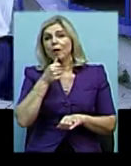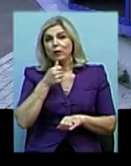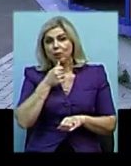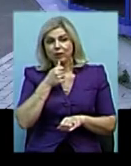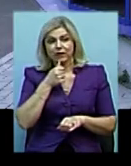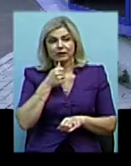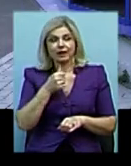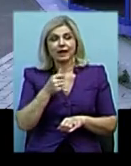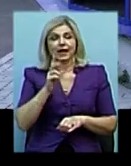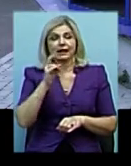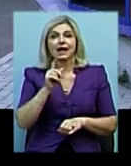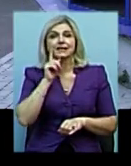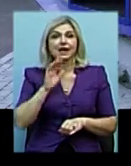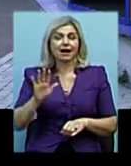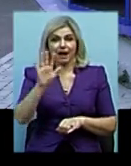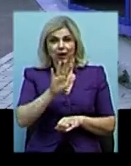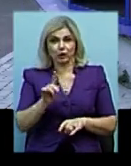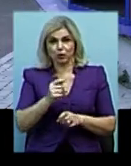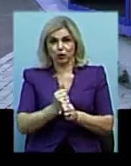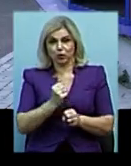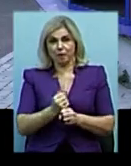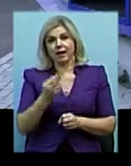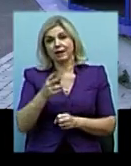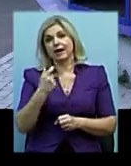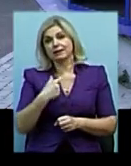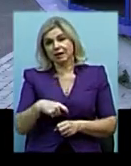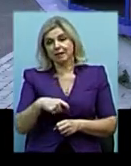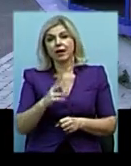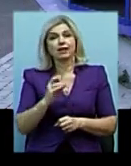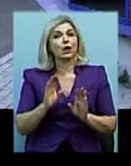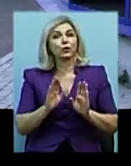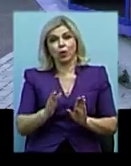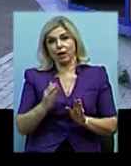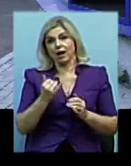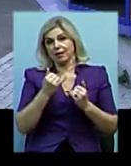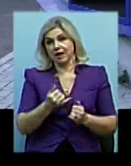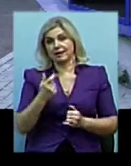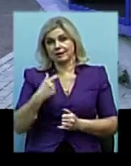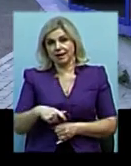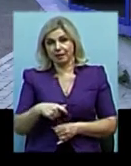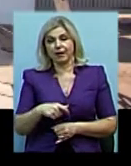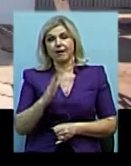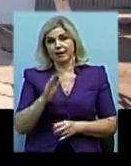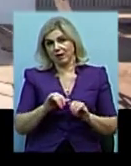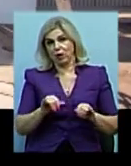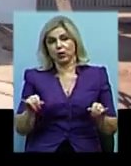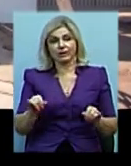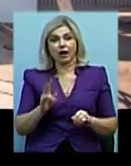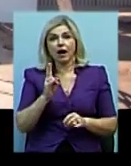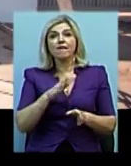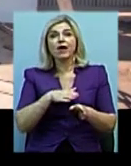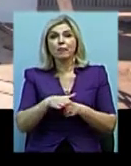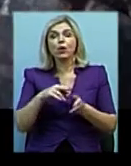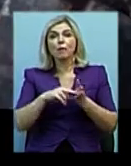на зеленці зробити для себе, може, не тільки для себе, і розвитку. До реалізації